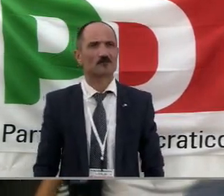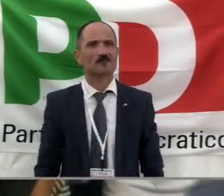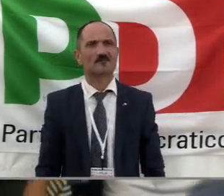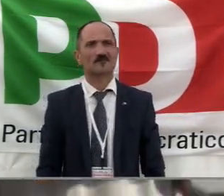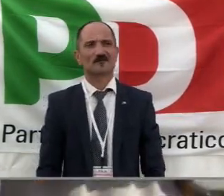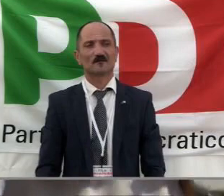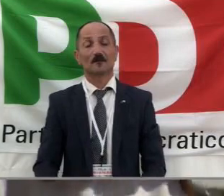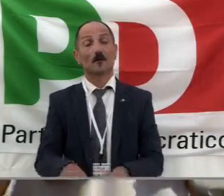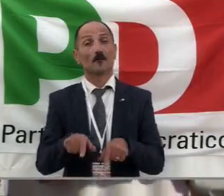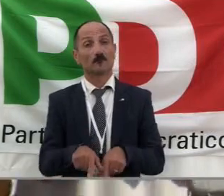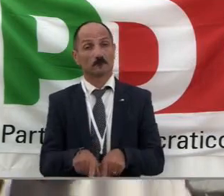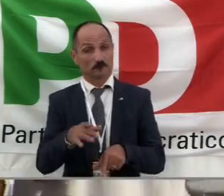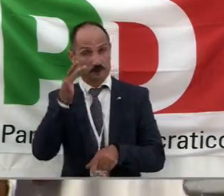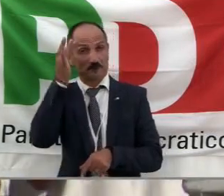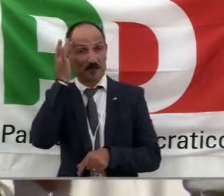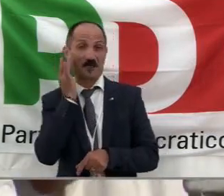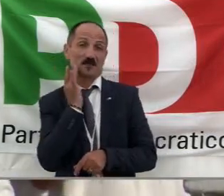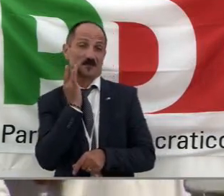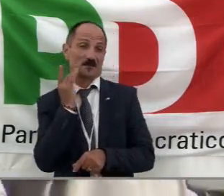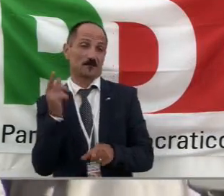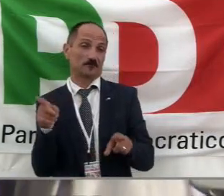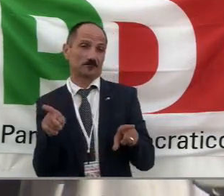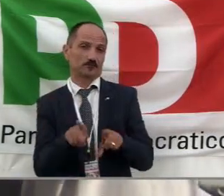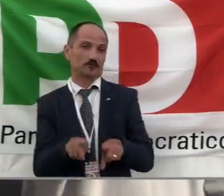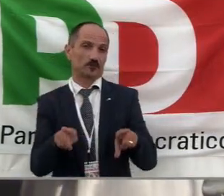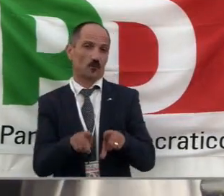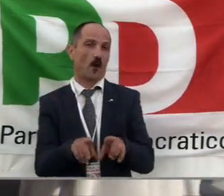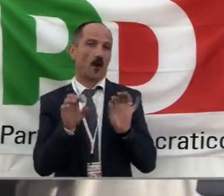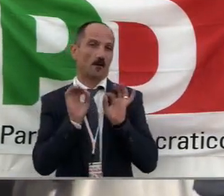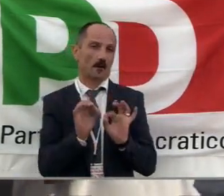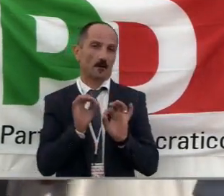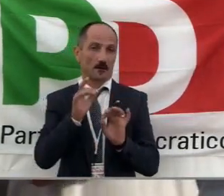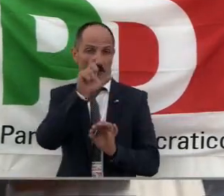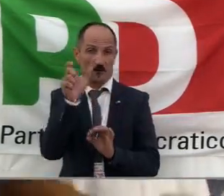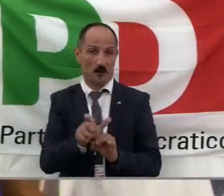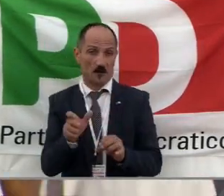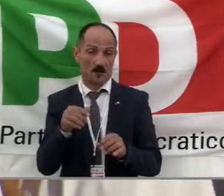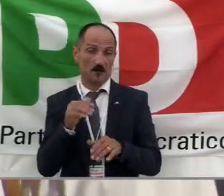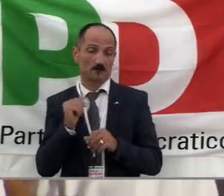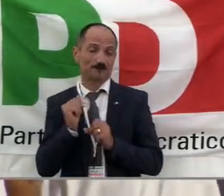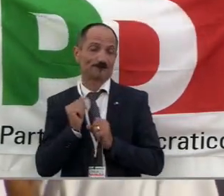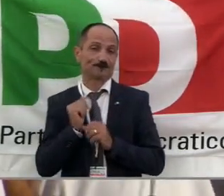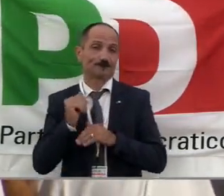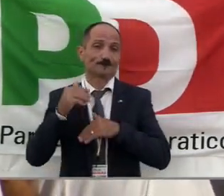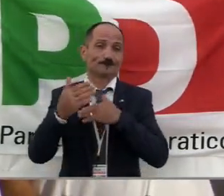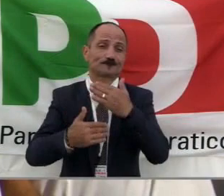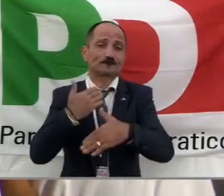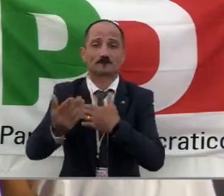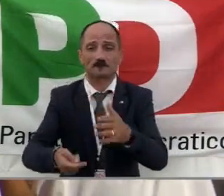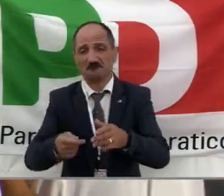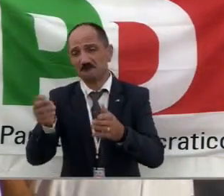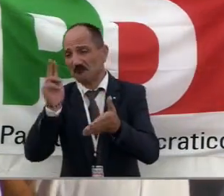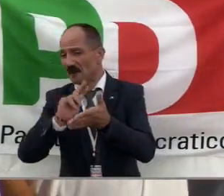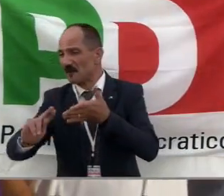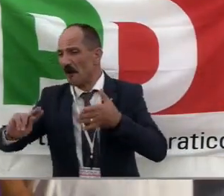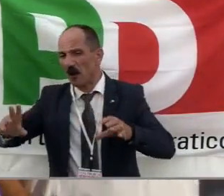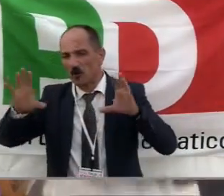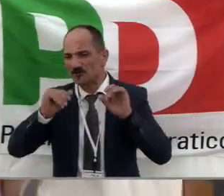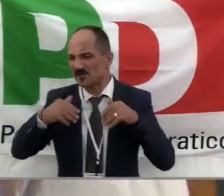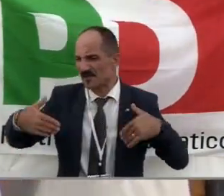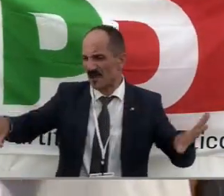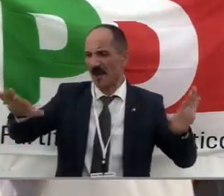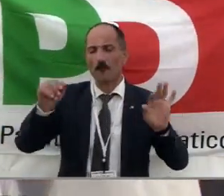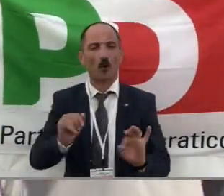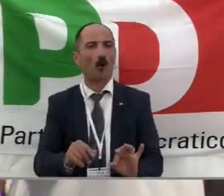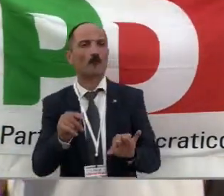E sono gli stessi rischi che l'Italia corre sulla demagogia del ministro Salvini su